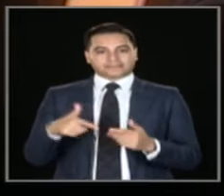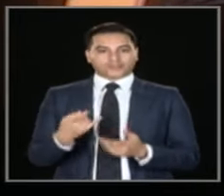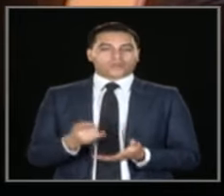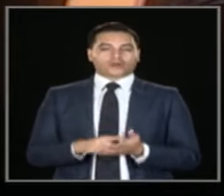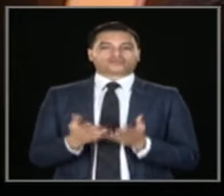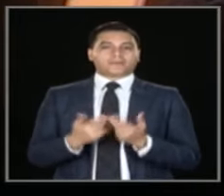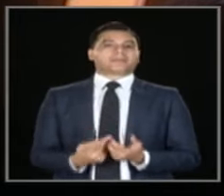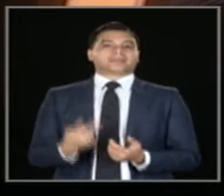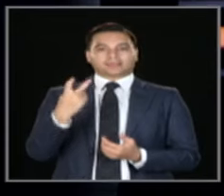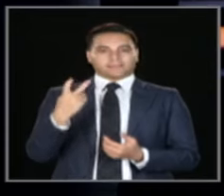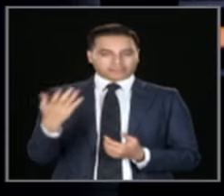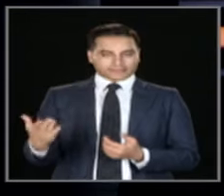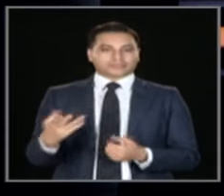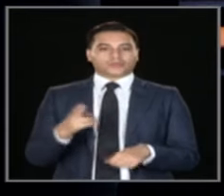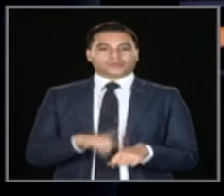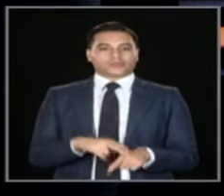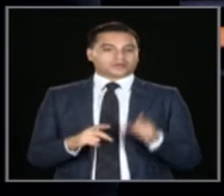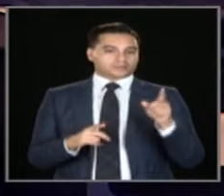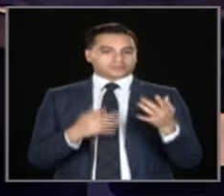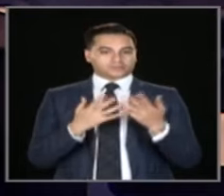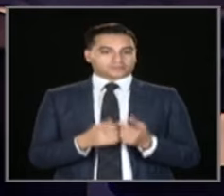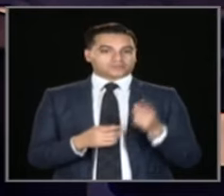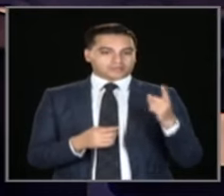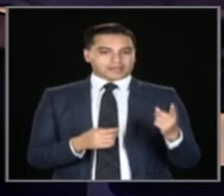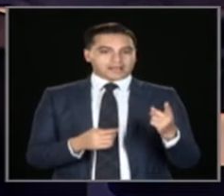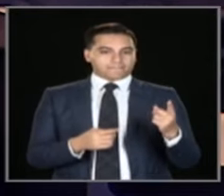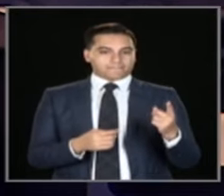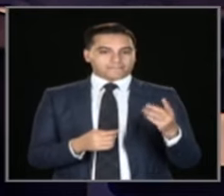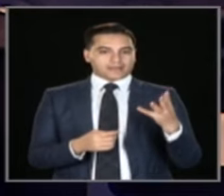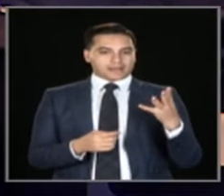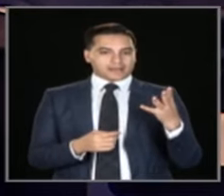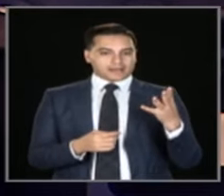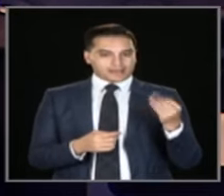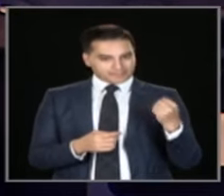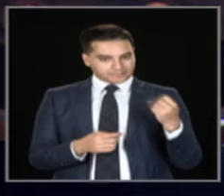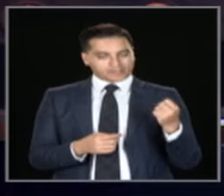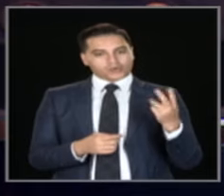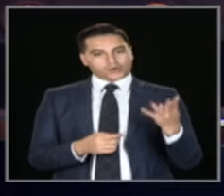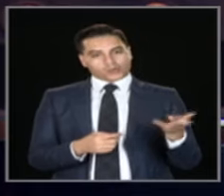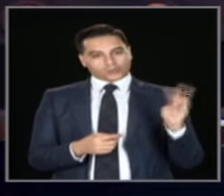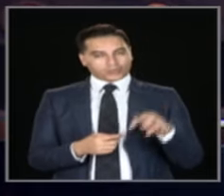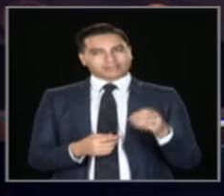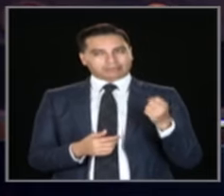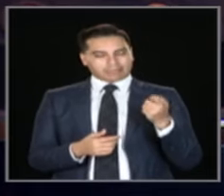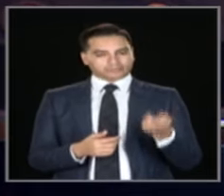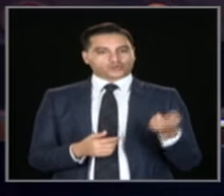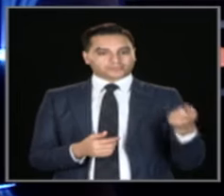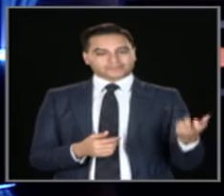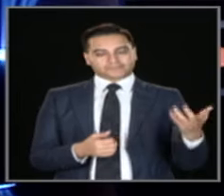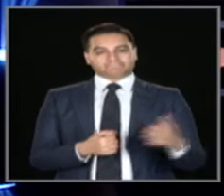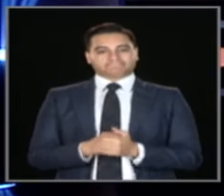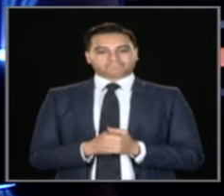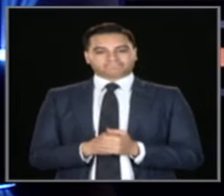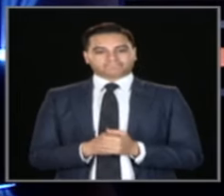نقط هديه. بقيتوا 70. ورنا كنتوا كام؟ 40 و3 اجابات صح،